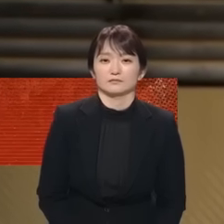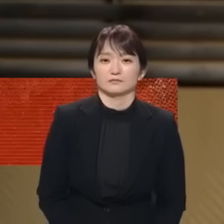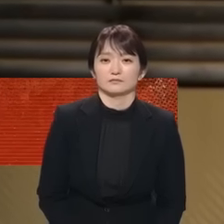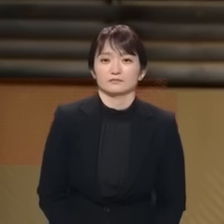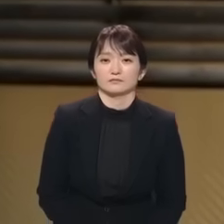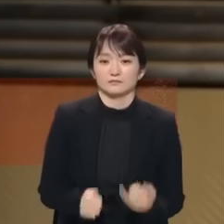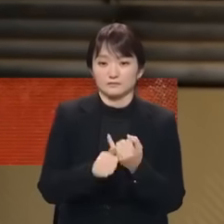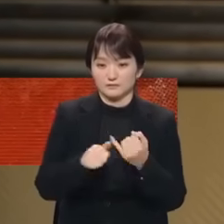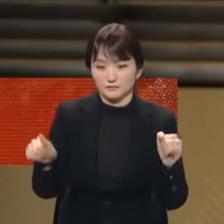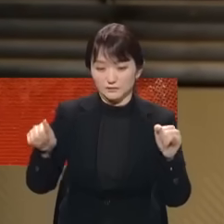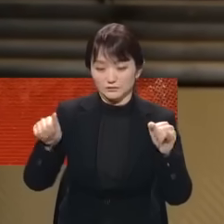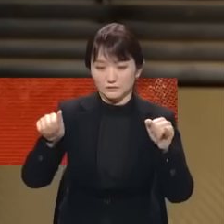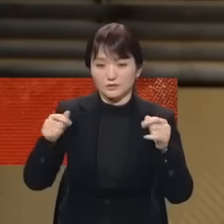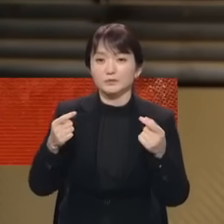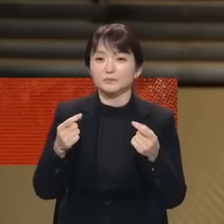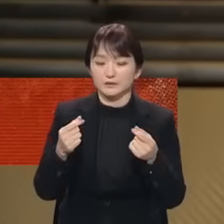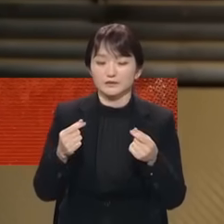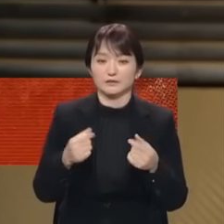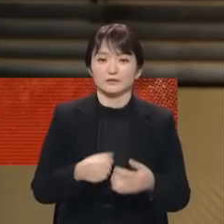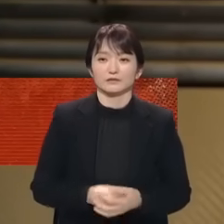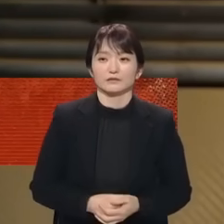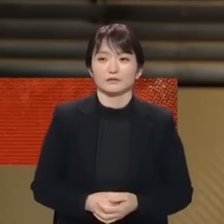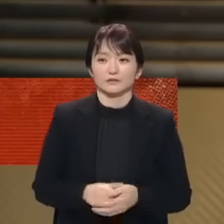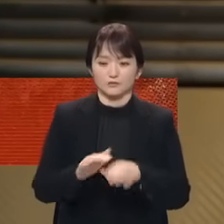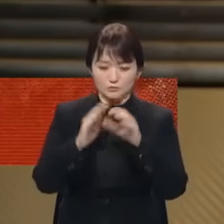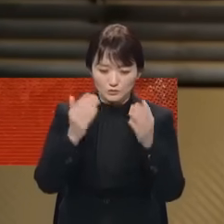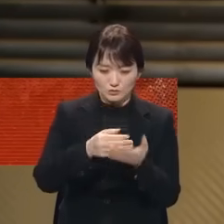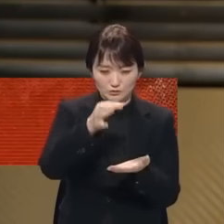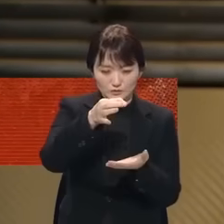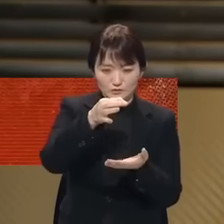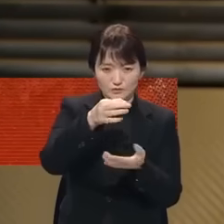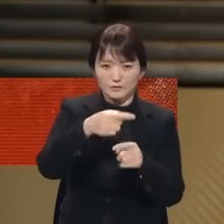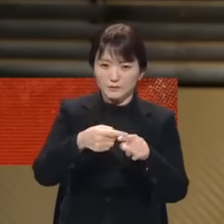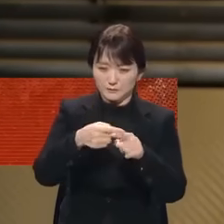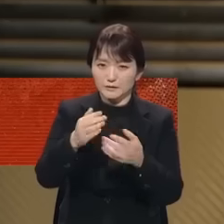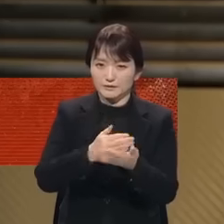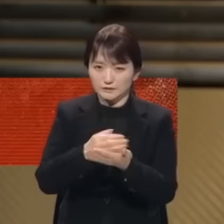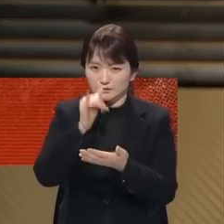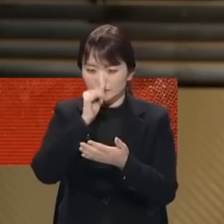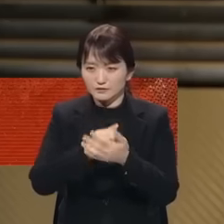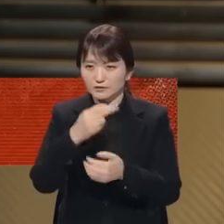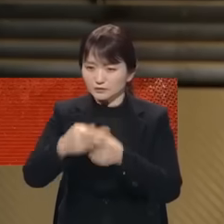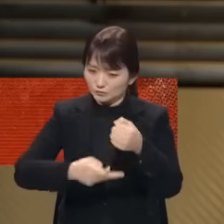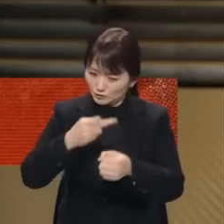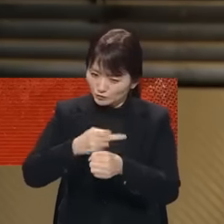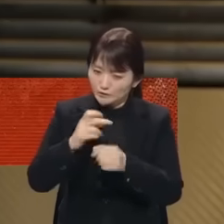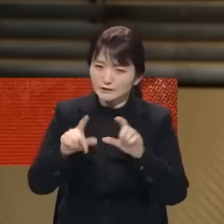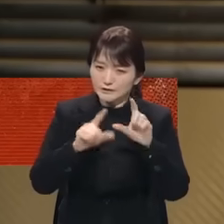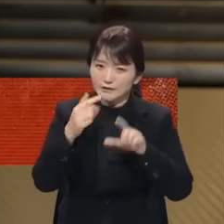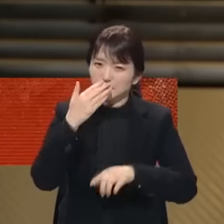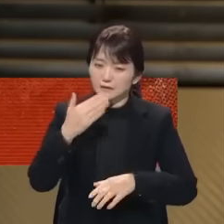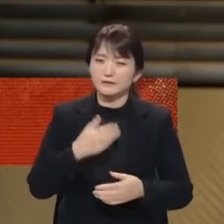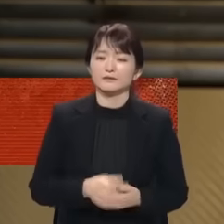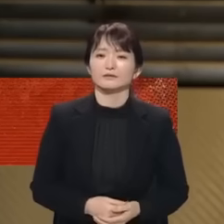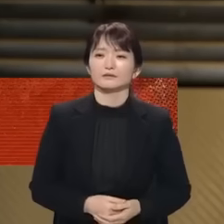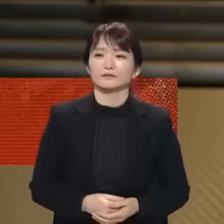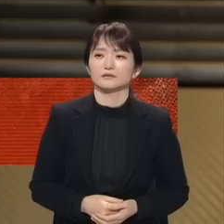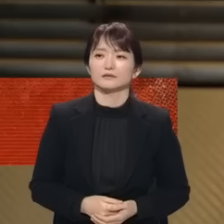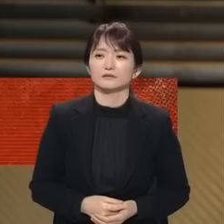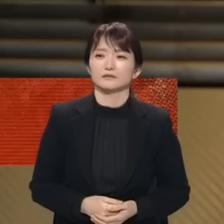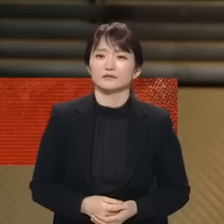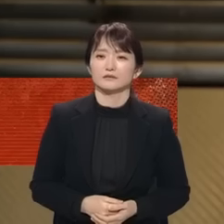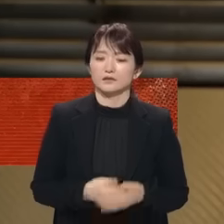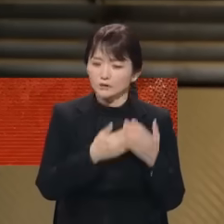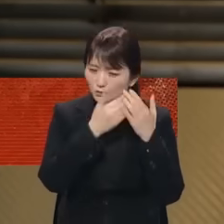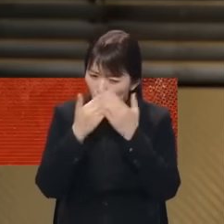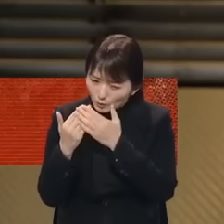이혼하고 비슷한 건데요 모든 것을 반반 나눌 수 있습니다 12년 정도 살았기 때문에 가능한데 이제 좀 전에 말했던 것처럼 이게 단순 돈